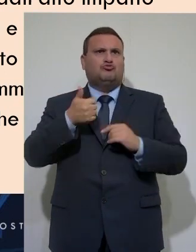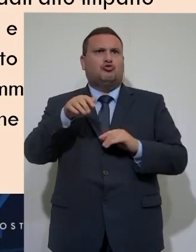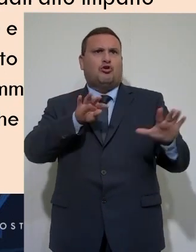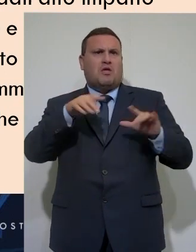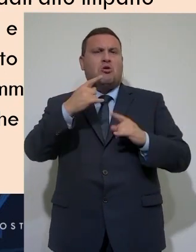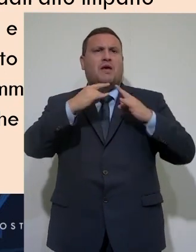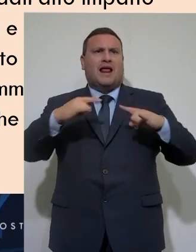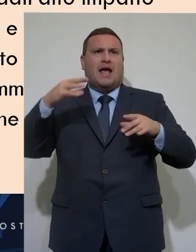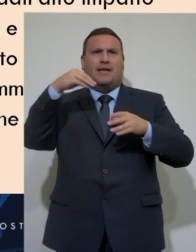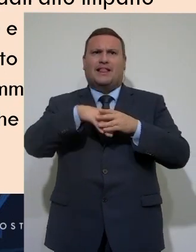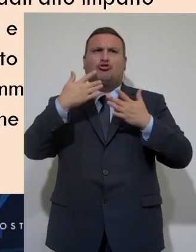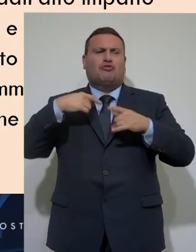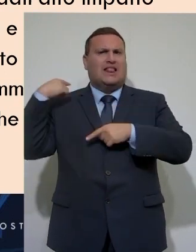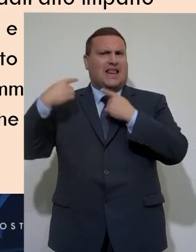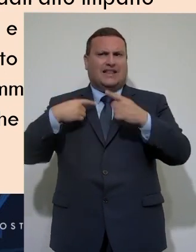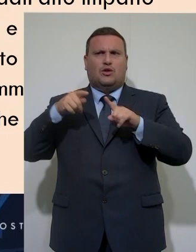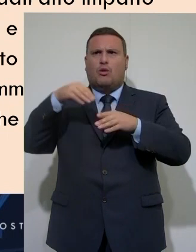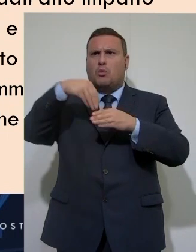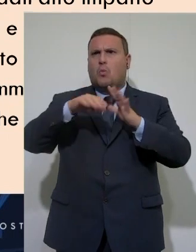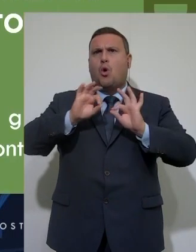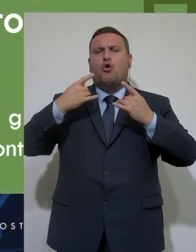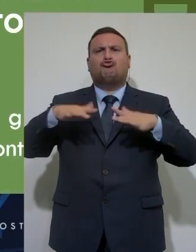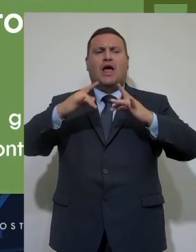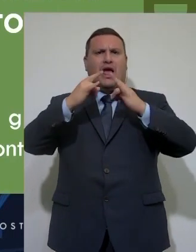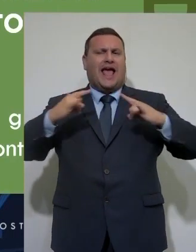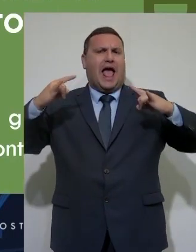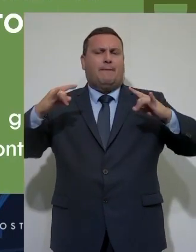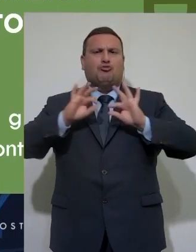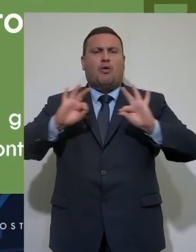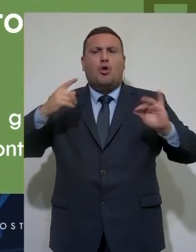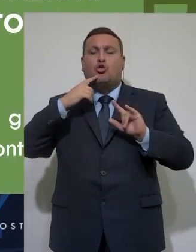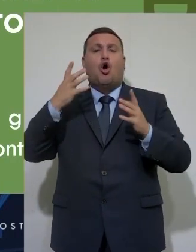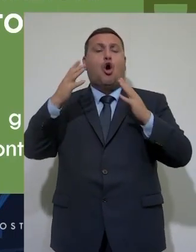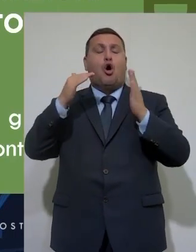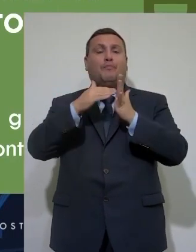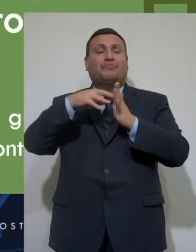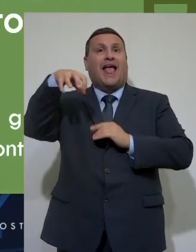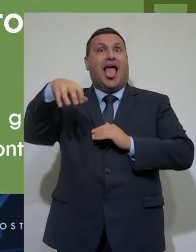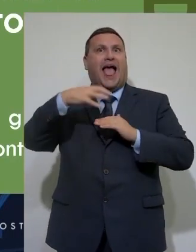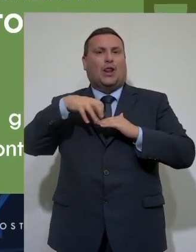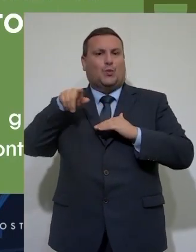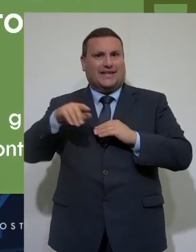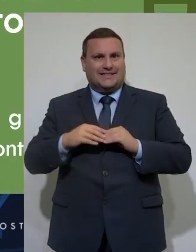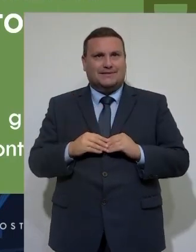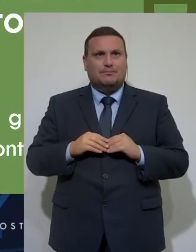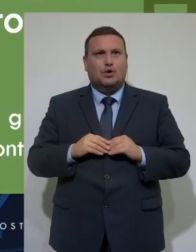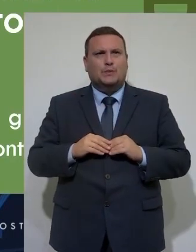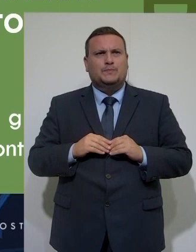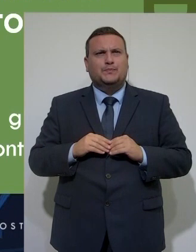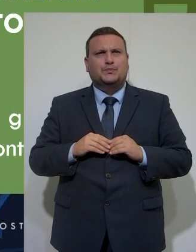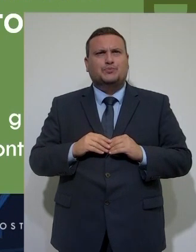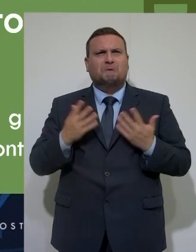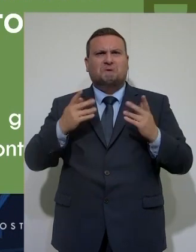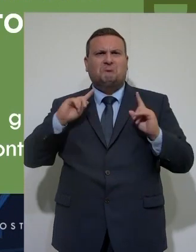soluzioni all'interno di strutture già esistenti come campeggi o come agriturismi. È un'offerta già ben delineata, quasi tutte le strutture sono in